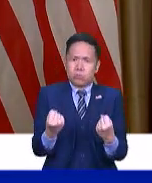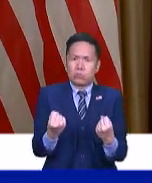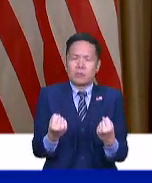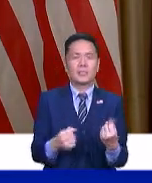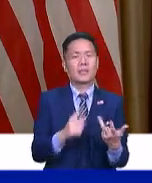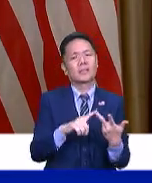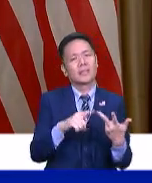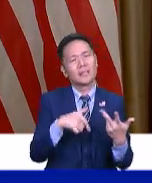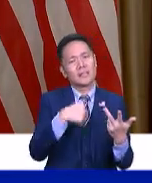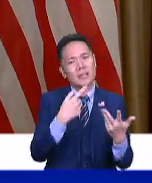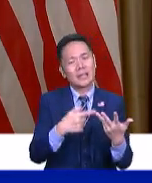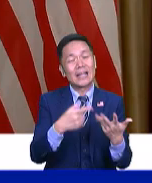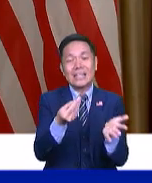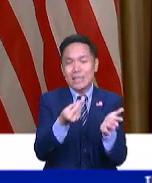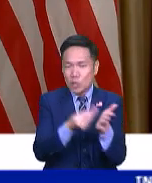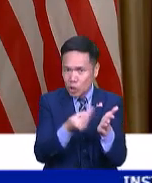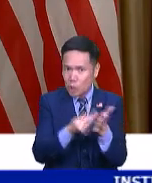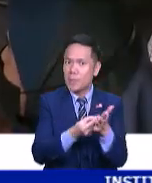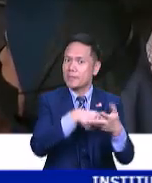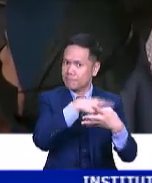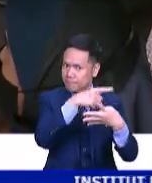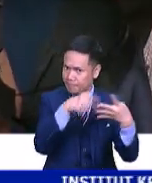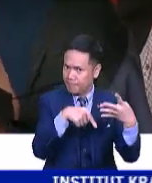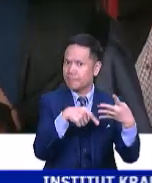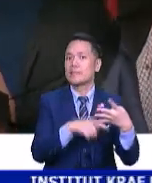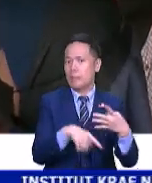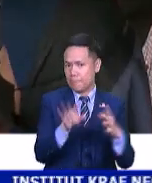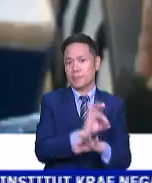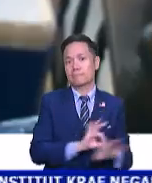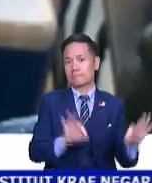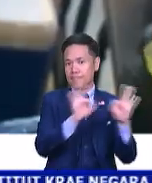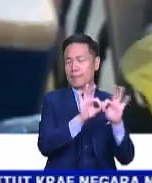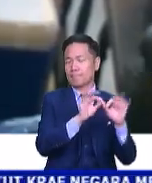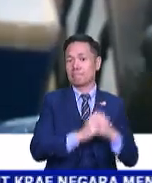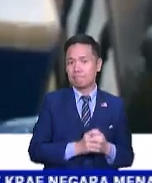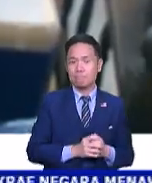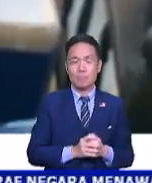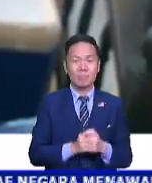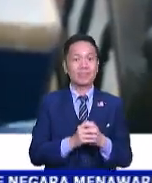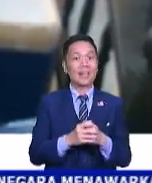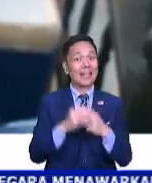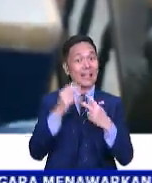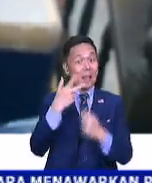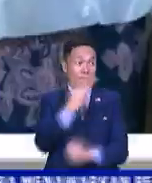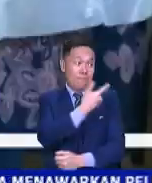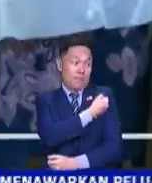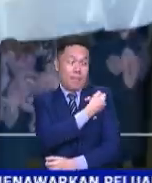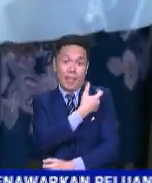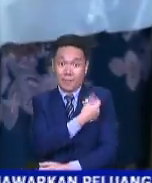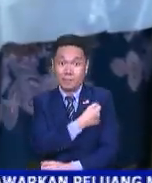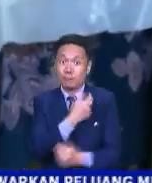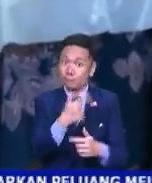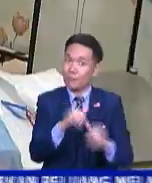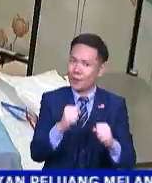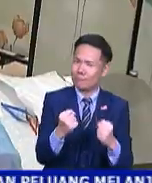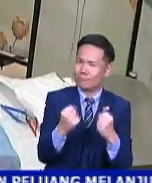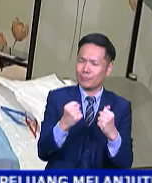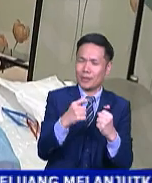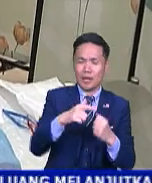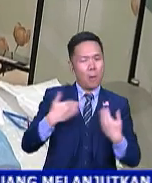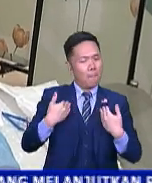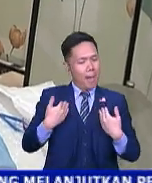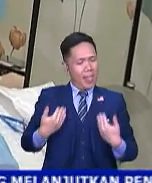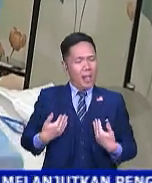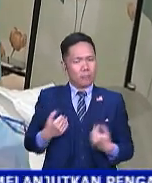serta aktiviti ekonomi negara bila berkata penerima vaksin lengkap dapat mengukuhkan sistem pertahanan